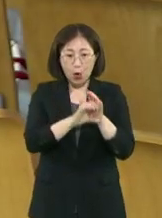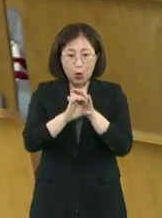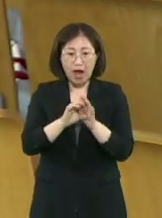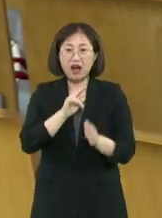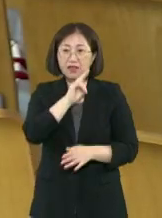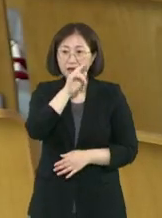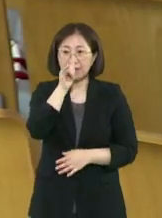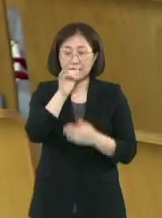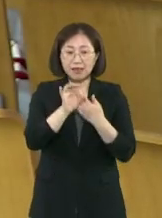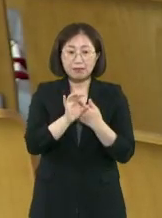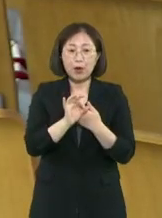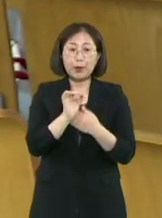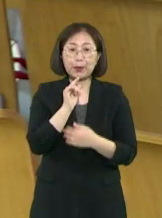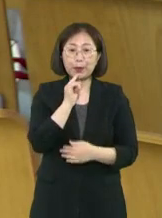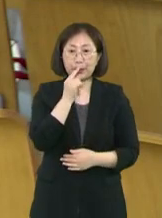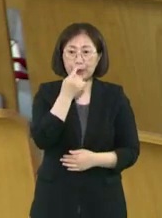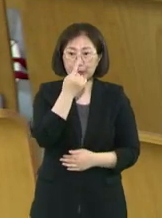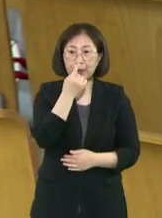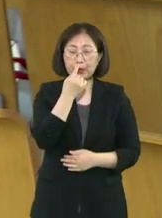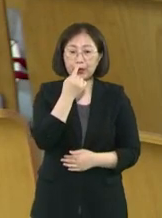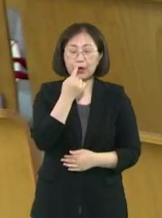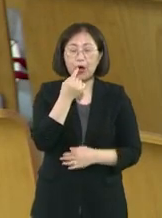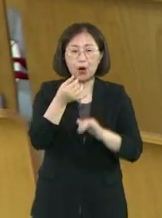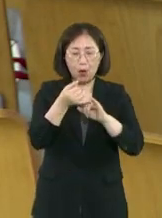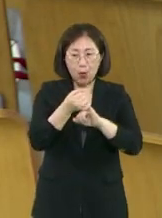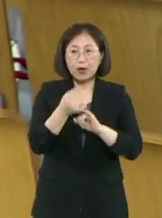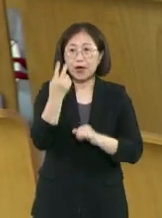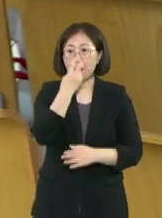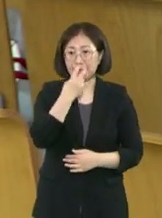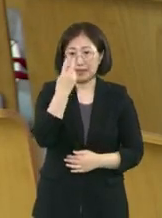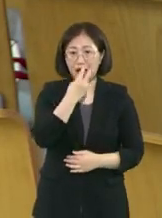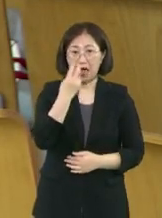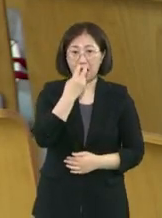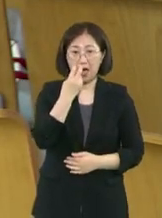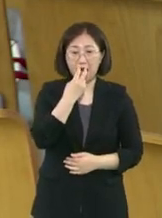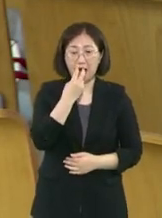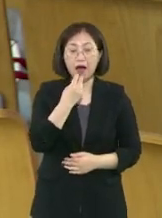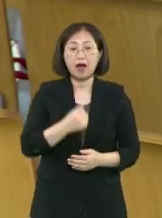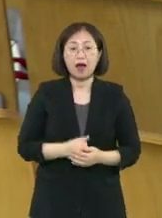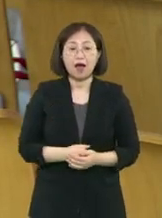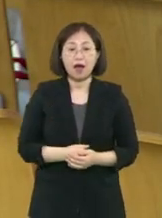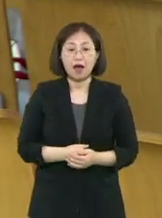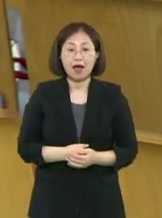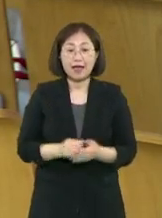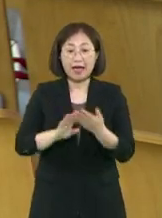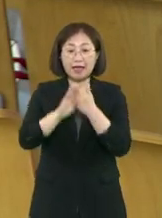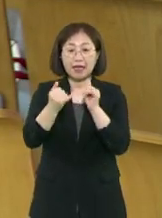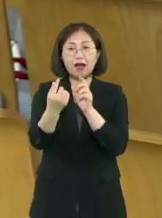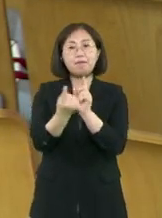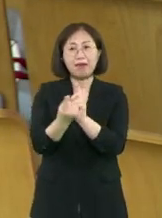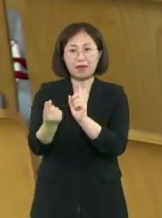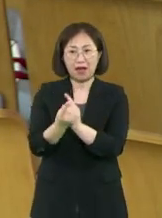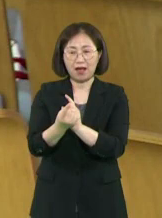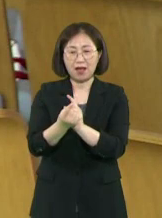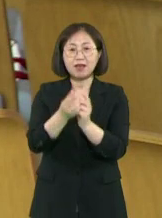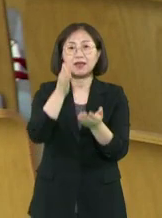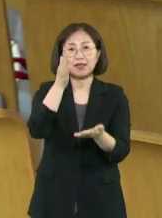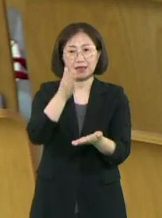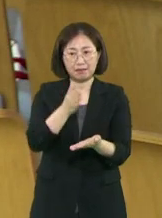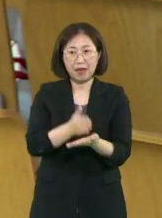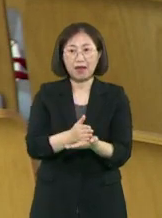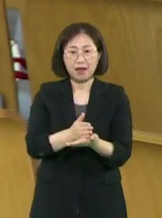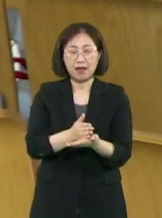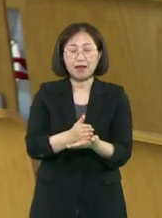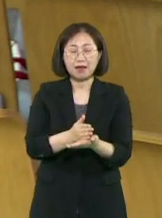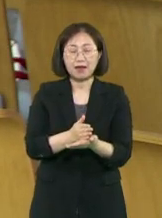있다면 선별진료소나 가까운 병원을 찾아 즉시 PCR 검사를 받고 다른 사람과 접촉을 최소화하는 것도